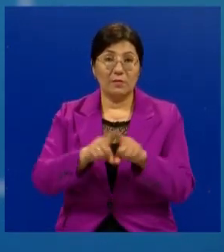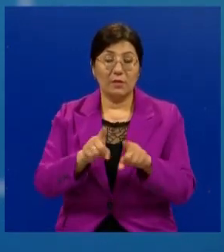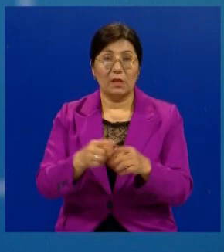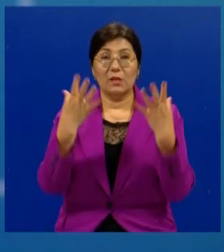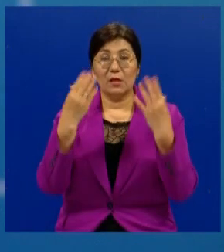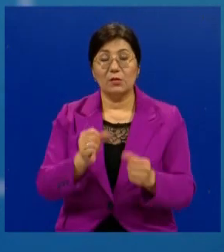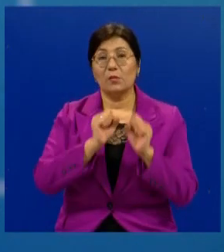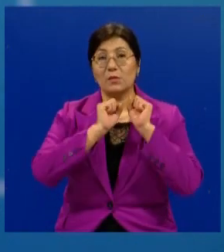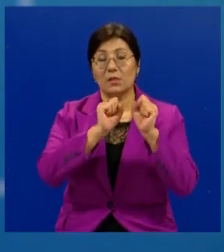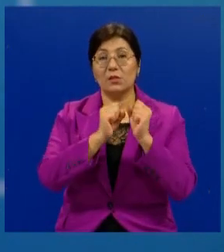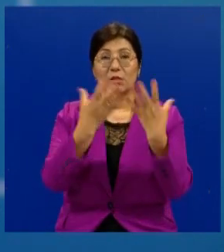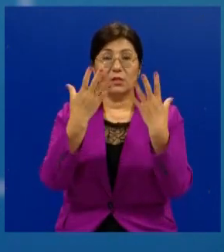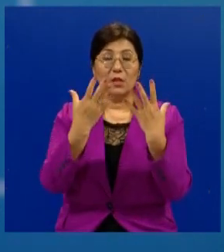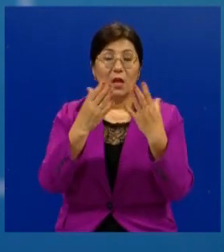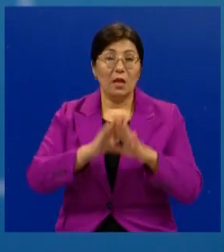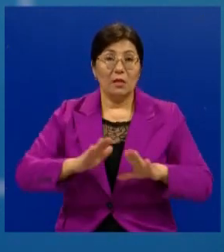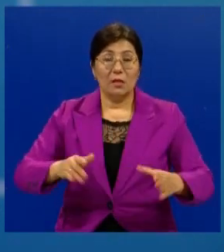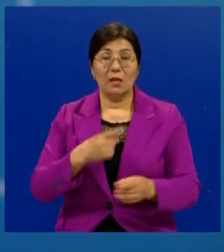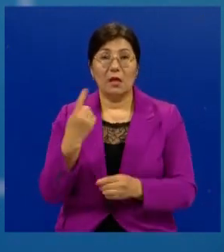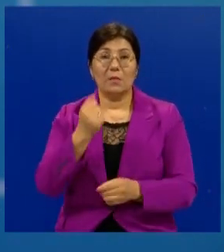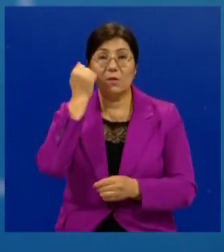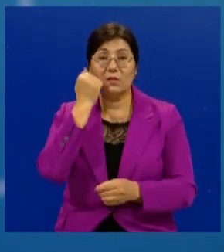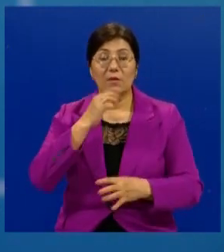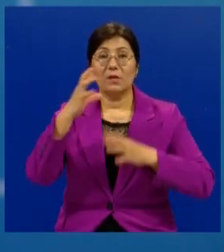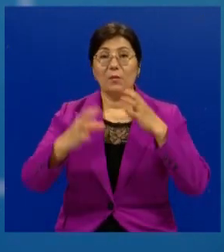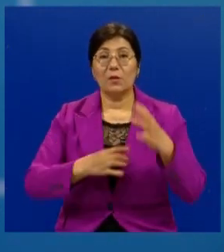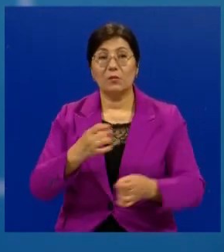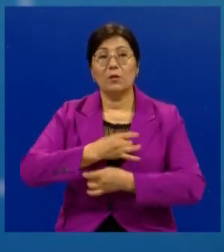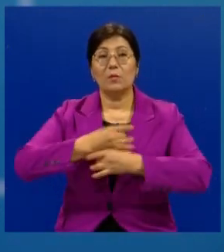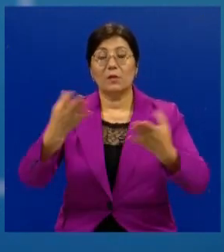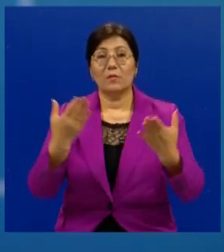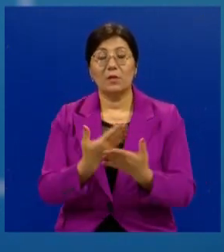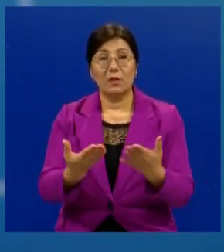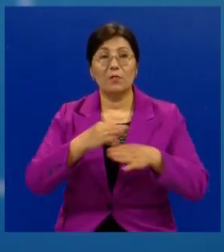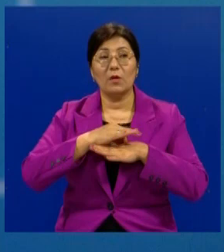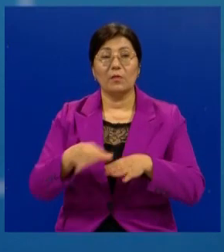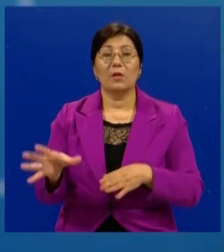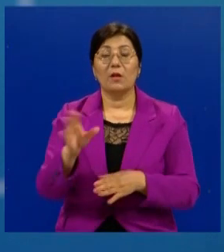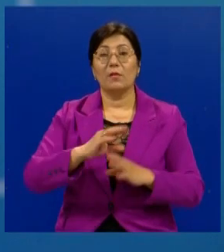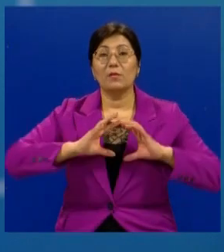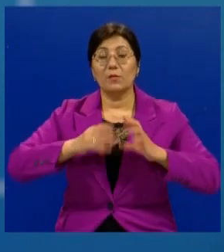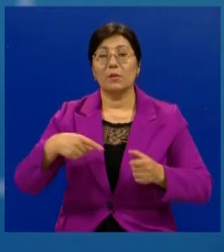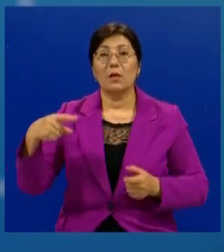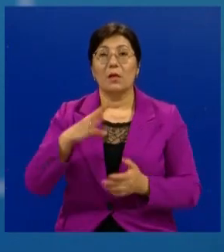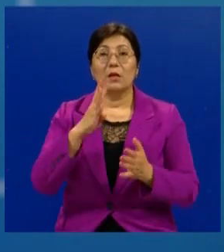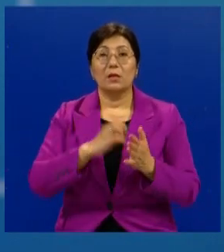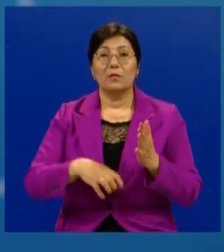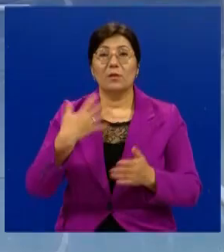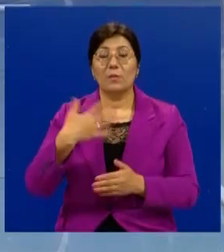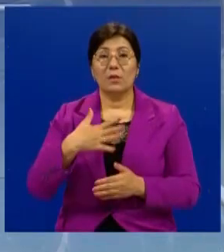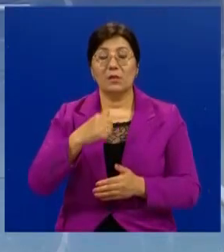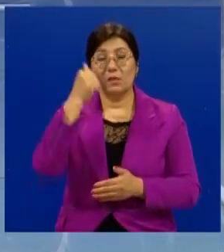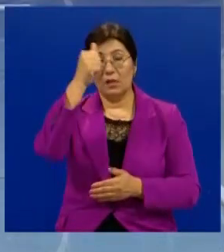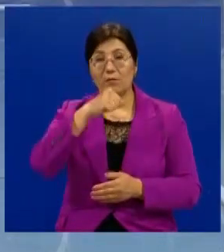приходящийся на первый день лета. Один из самых старых международных праздников. Его отмечают во всем мире с 1950